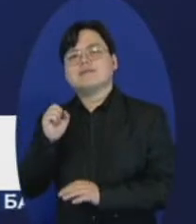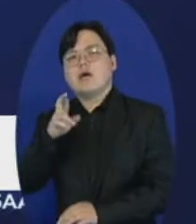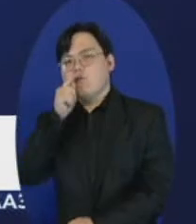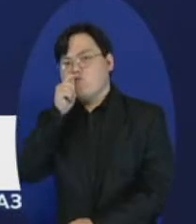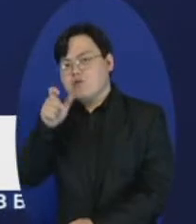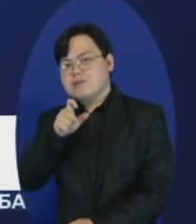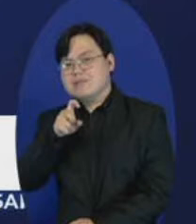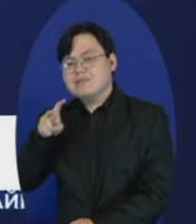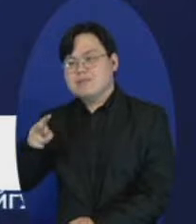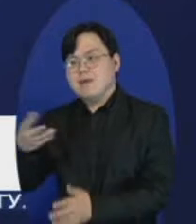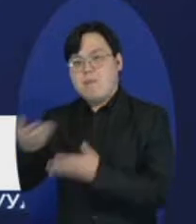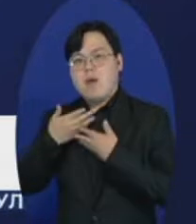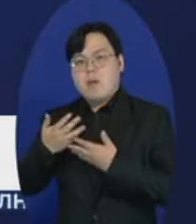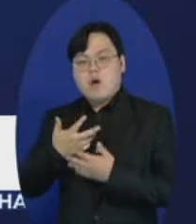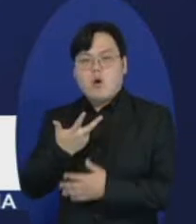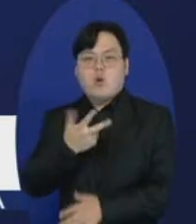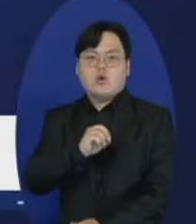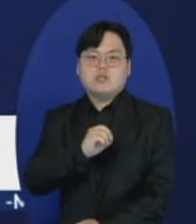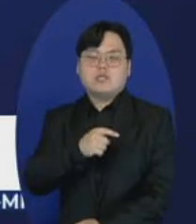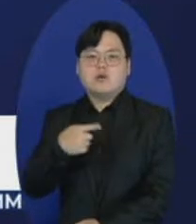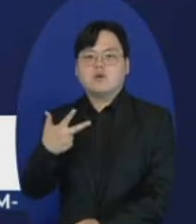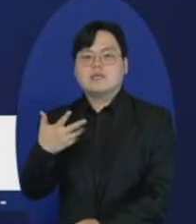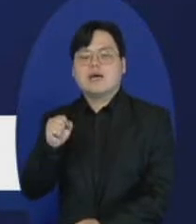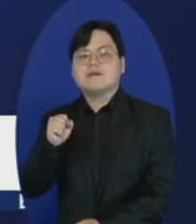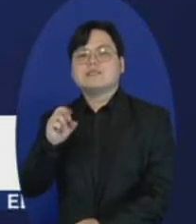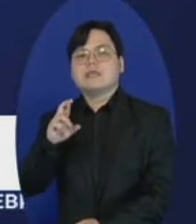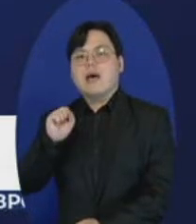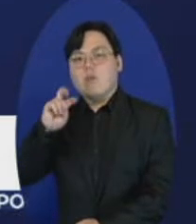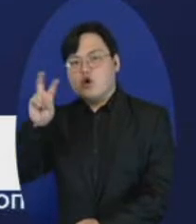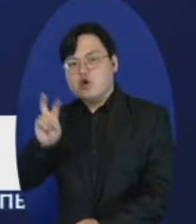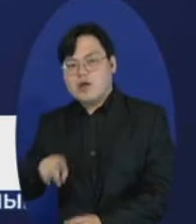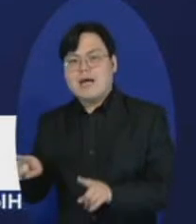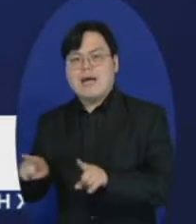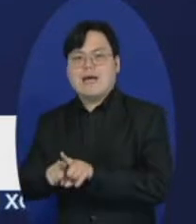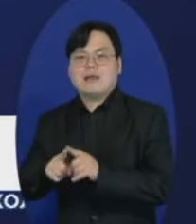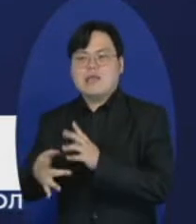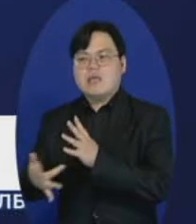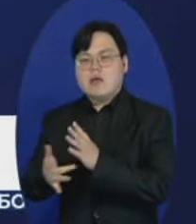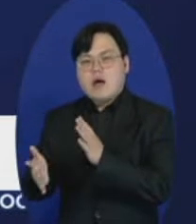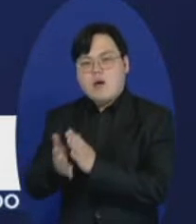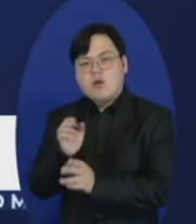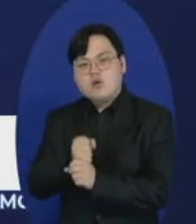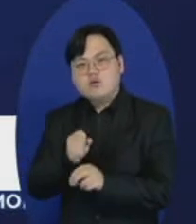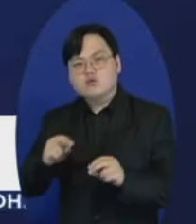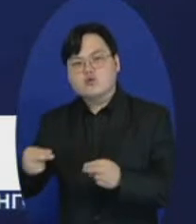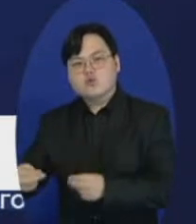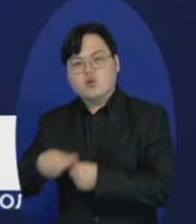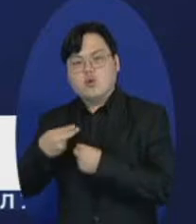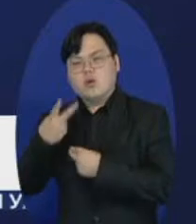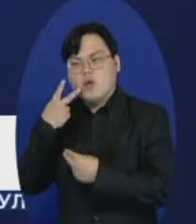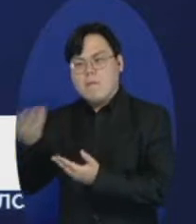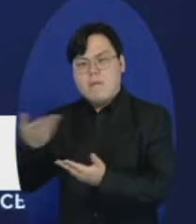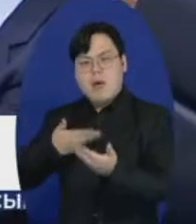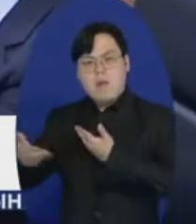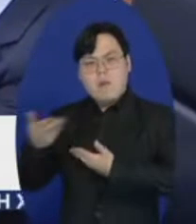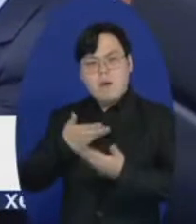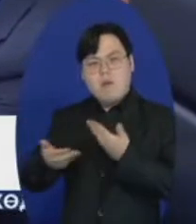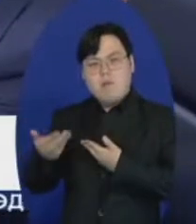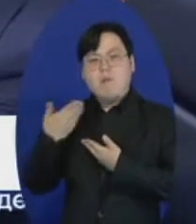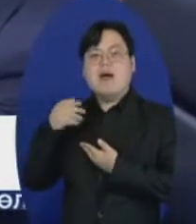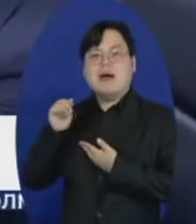зээл, 30-аас 35 сая амрикийн долларын буцалтгүй тусламж, 12 сая амрикийн долларын техникийн хамтын ажиллагааны тусламж тогтмол орж